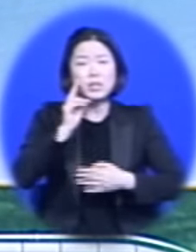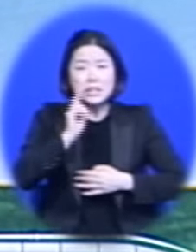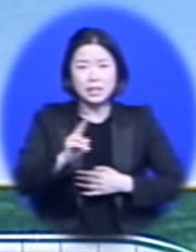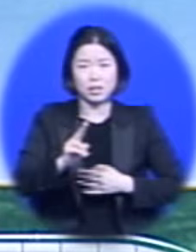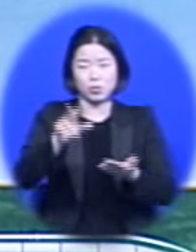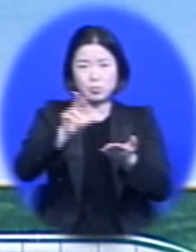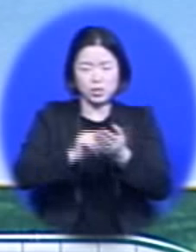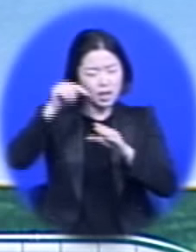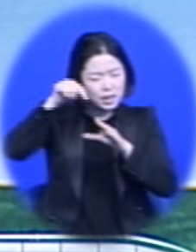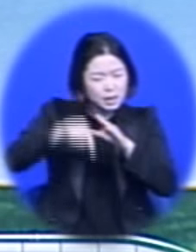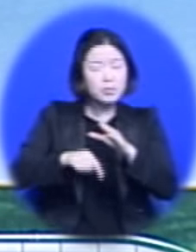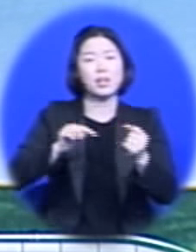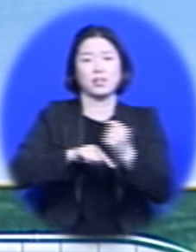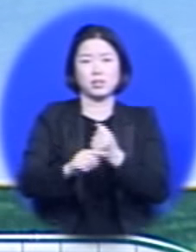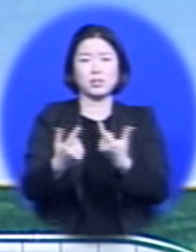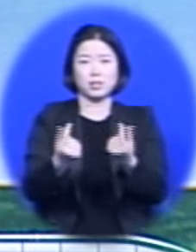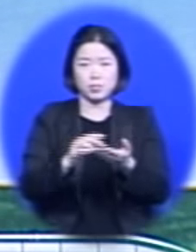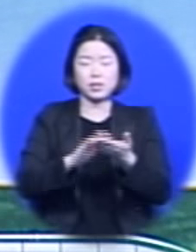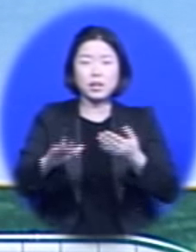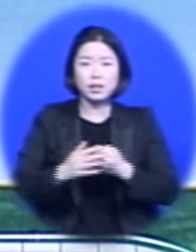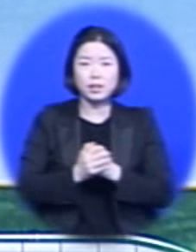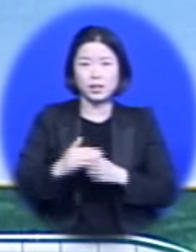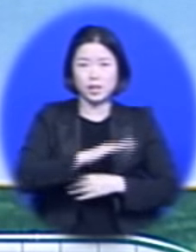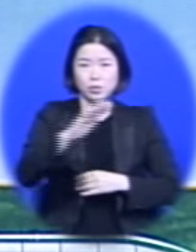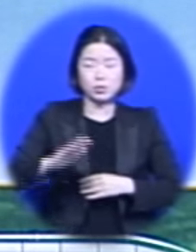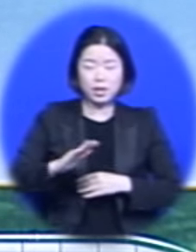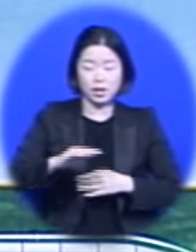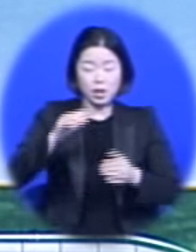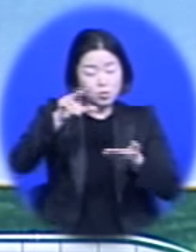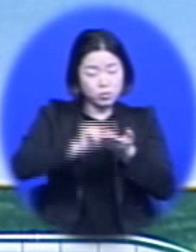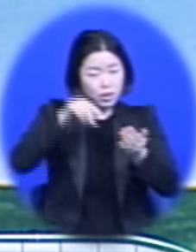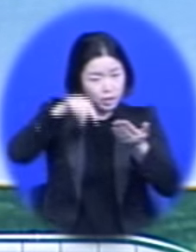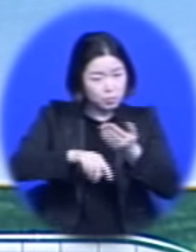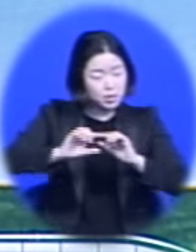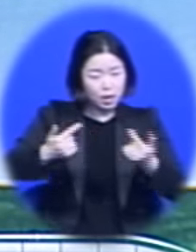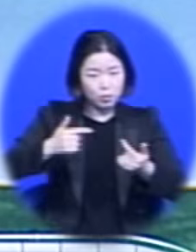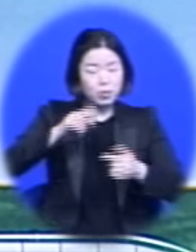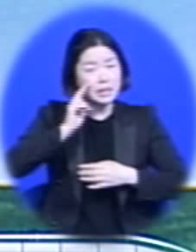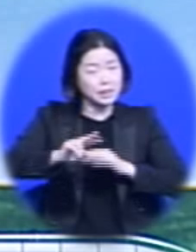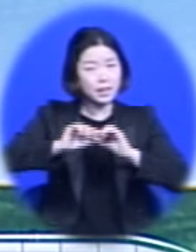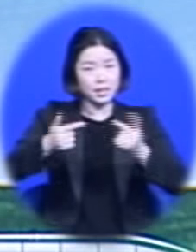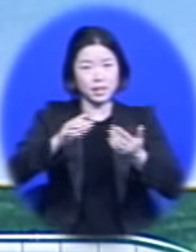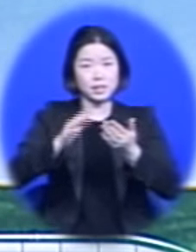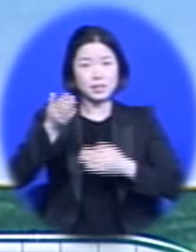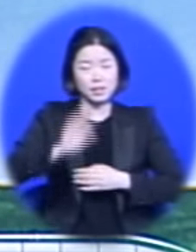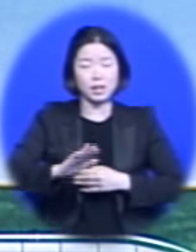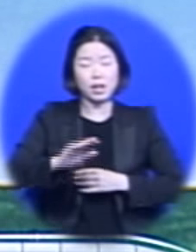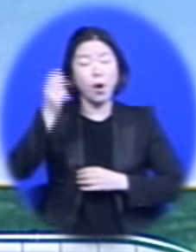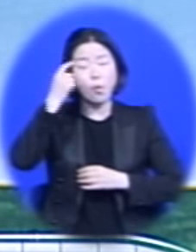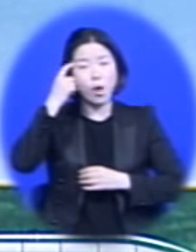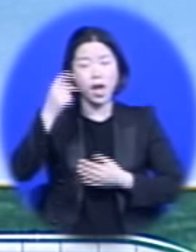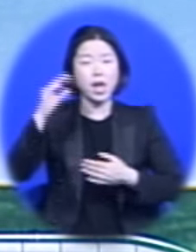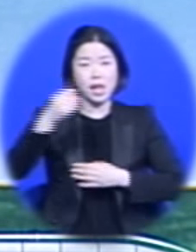문제가 깊다는 거잖아요. 아니 문제가 깊지도 않고 심각하지도 않은데 성령께서 이루다 말할 수